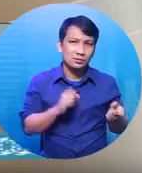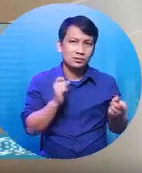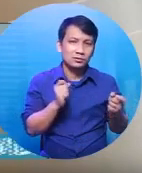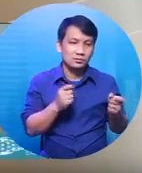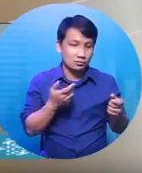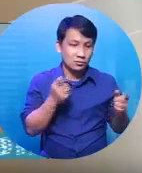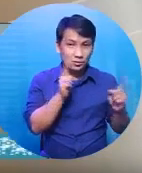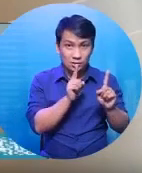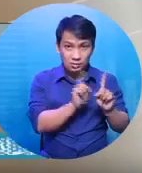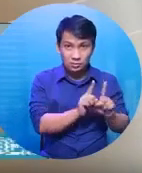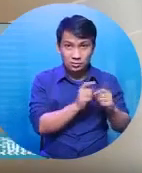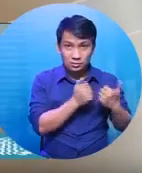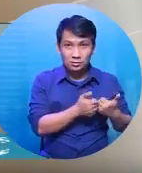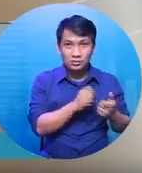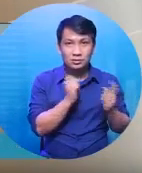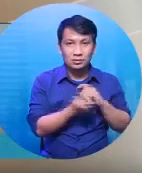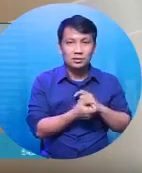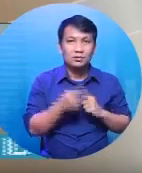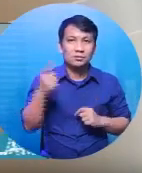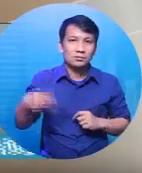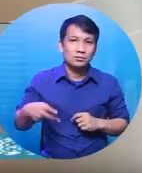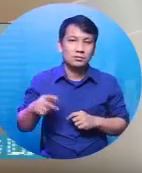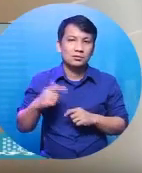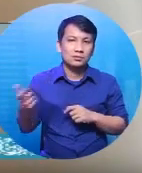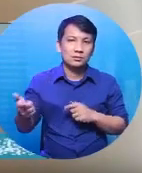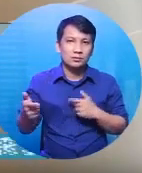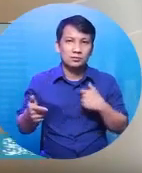niya. Meron pa siyang isang lesbian na pinatulan bago